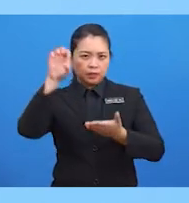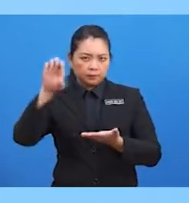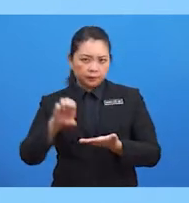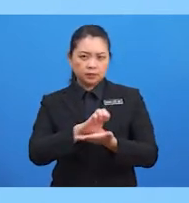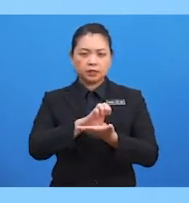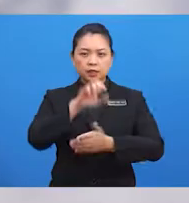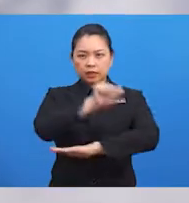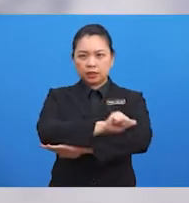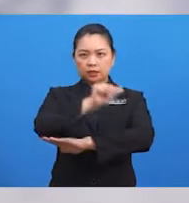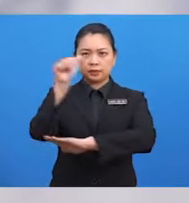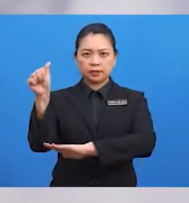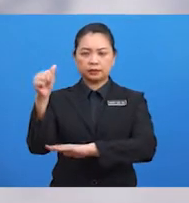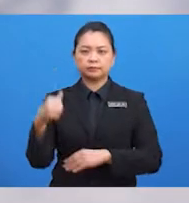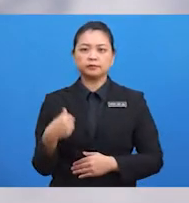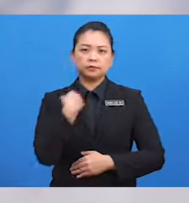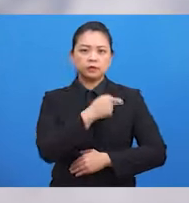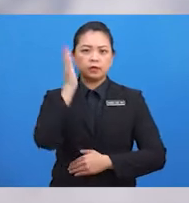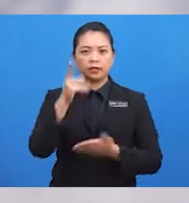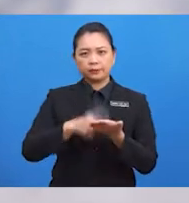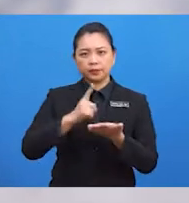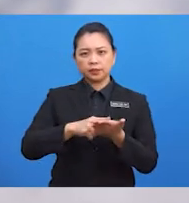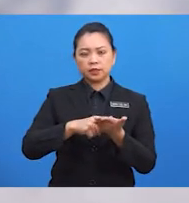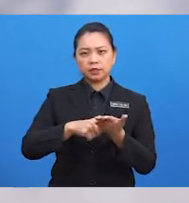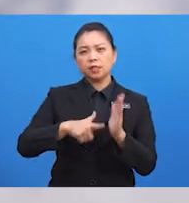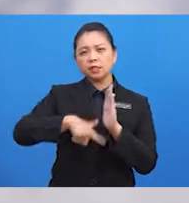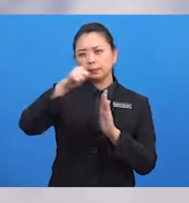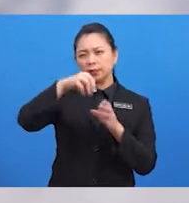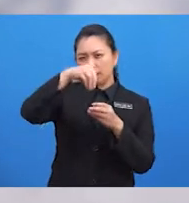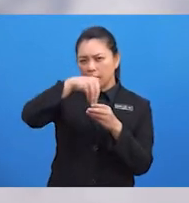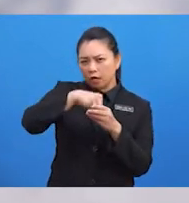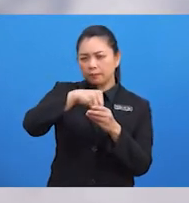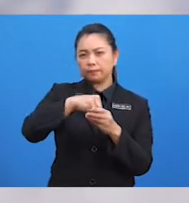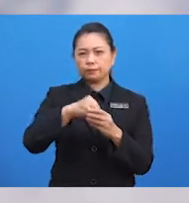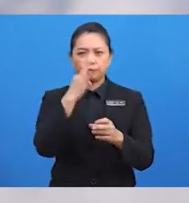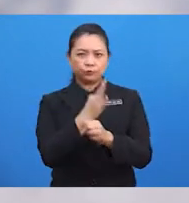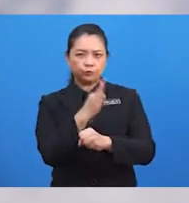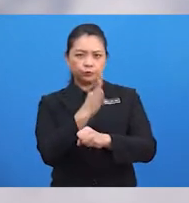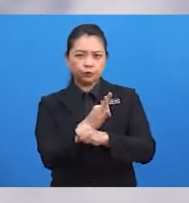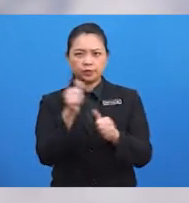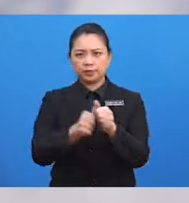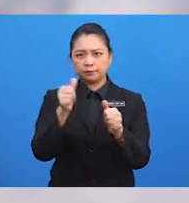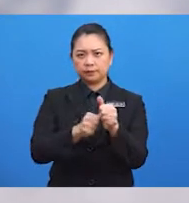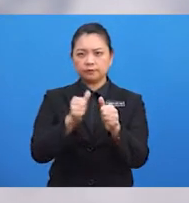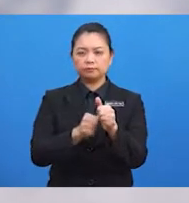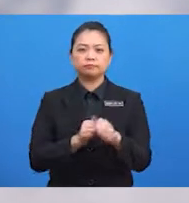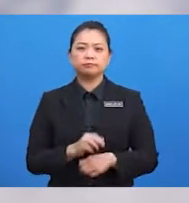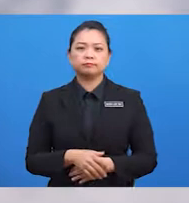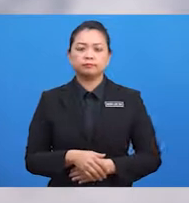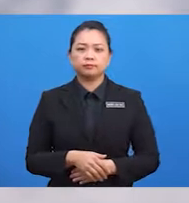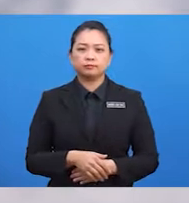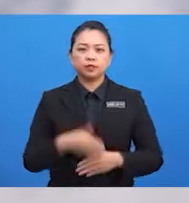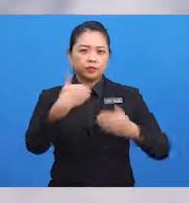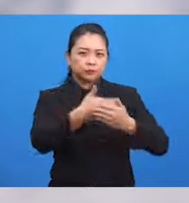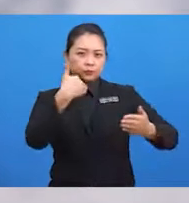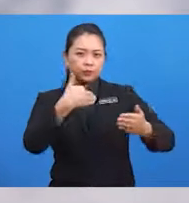lepas. Kita akan bincangkan dengan lebih lanjut fungsi setiap peralatan ini. Sebelum